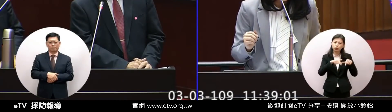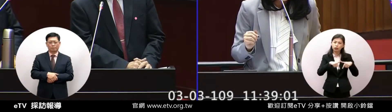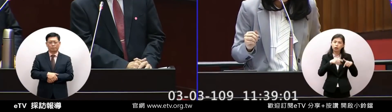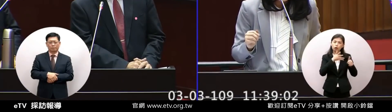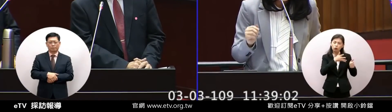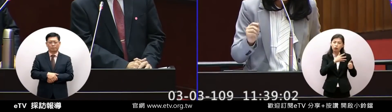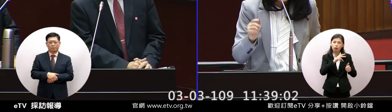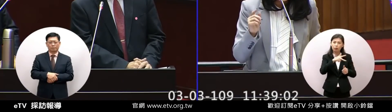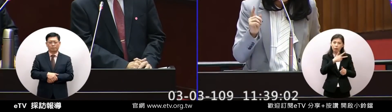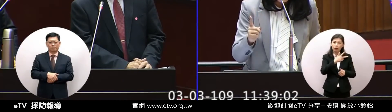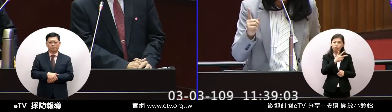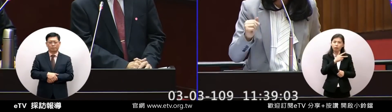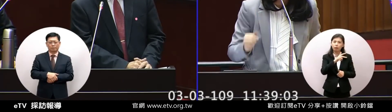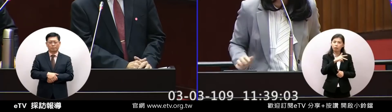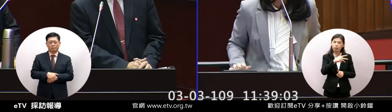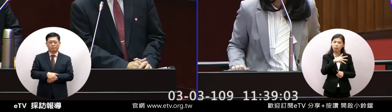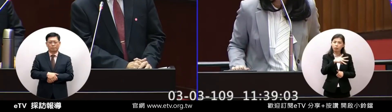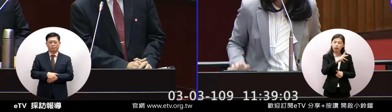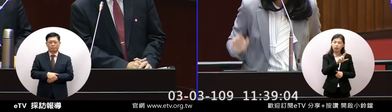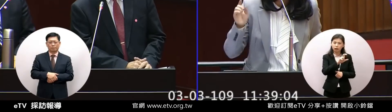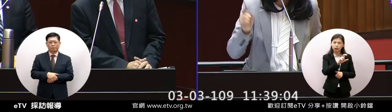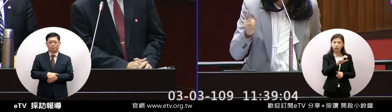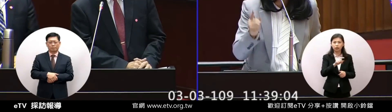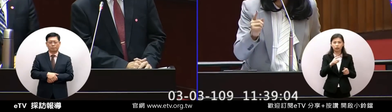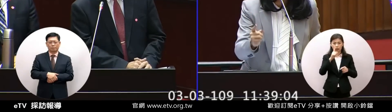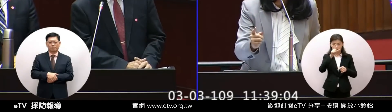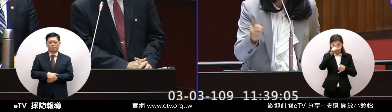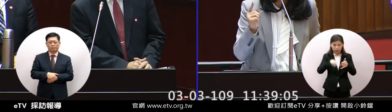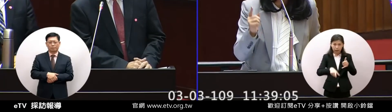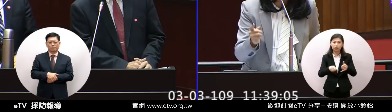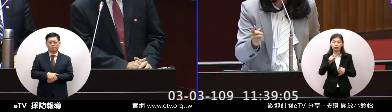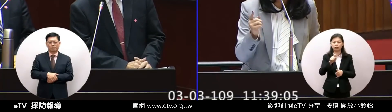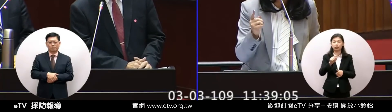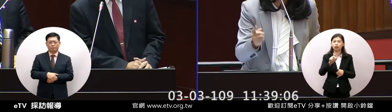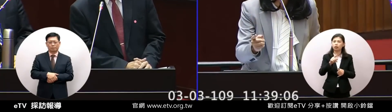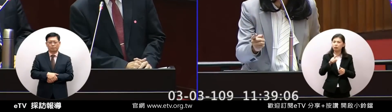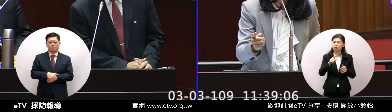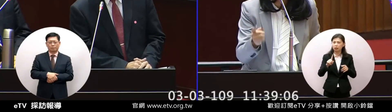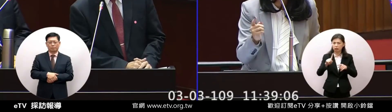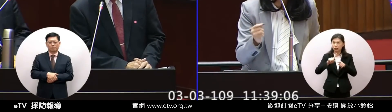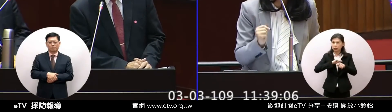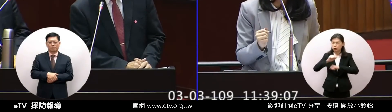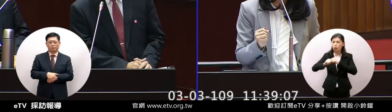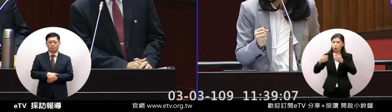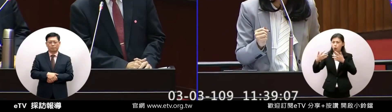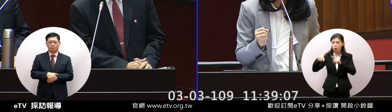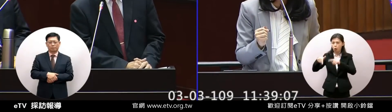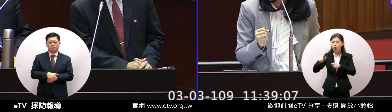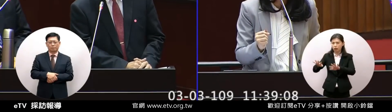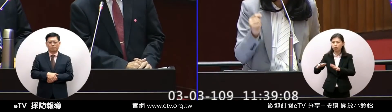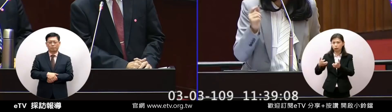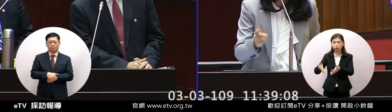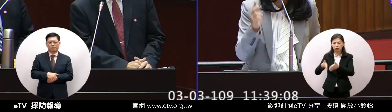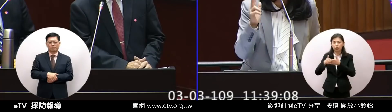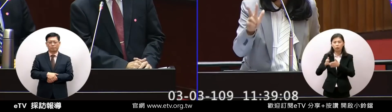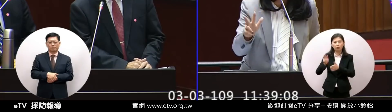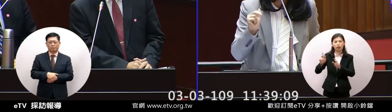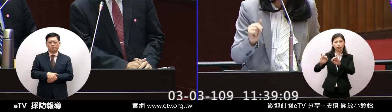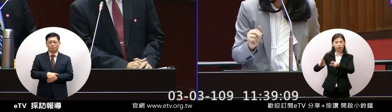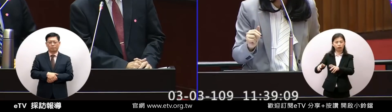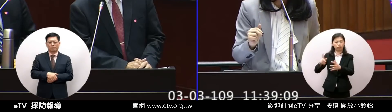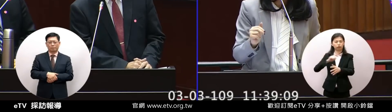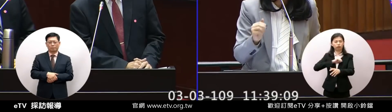问到870项，所以呢，一案是83万。做自动化在这时间点很重要，因为接下来可能缺工缺料，但